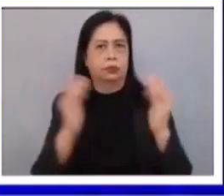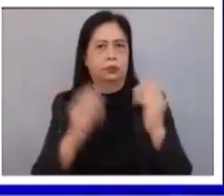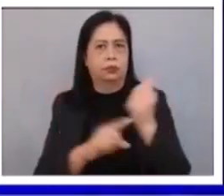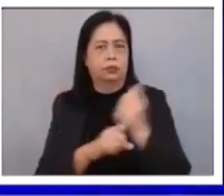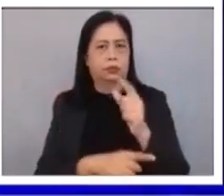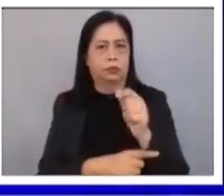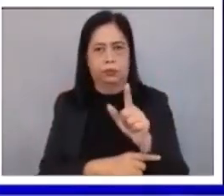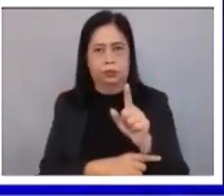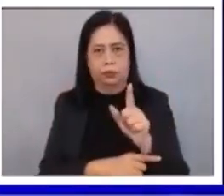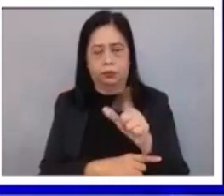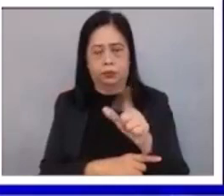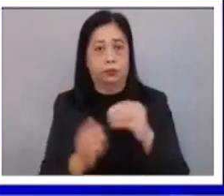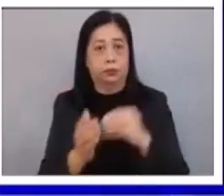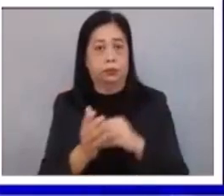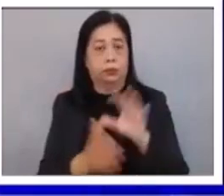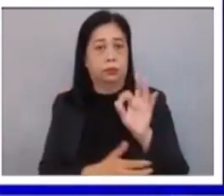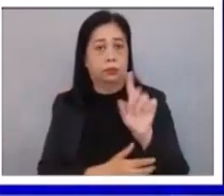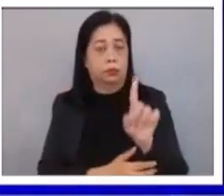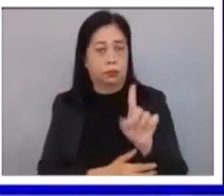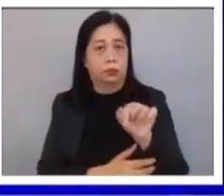nasa